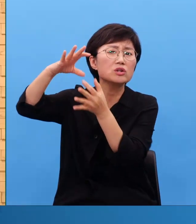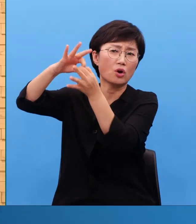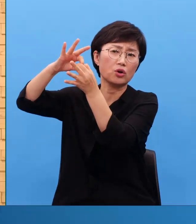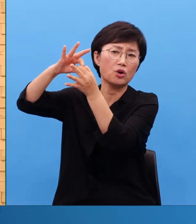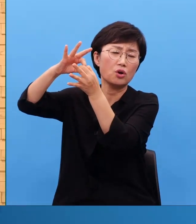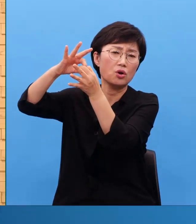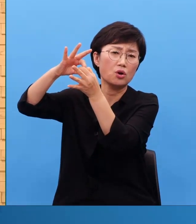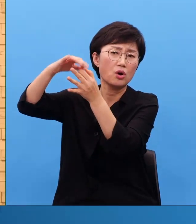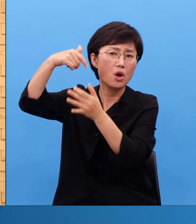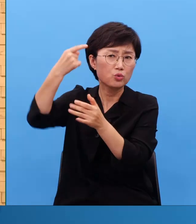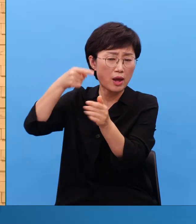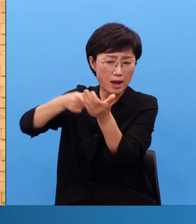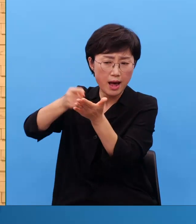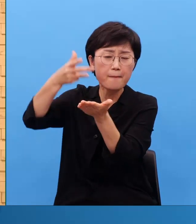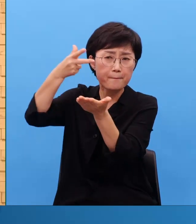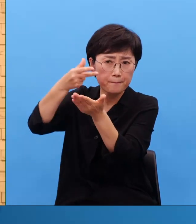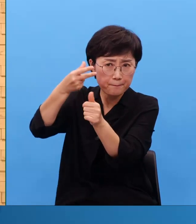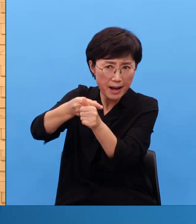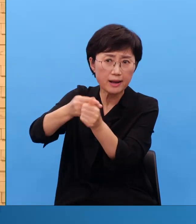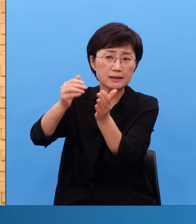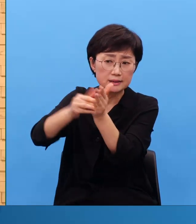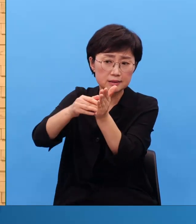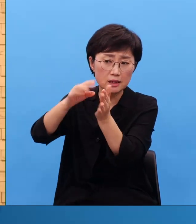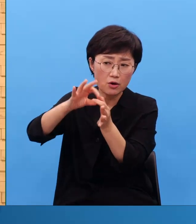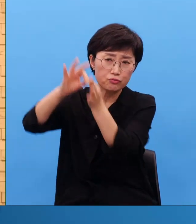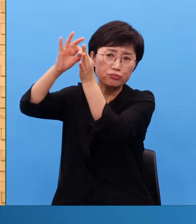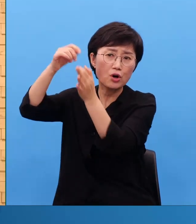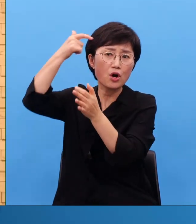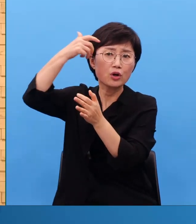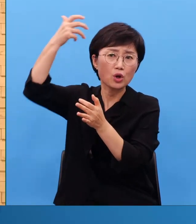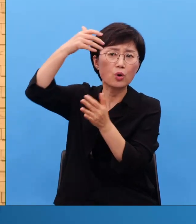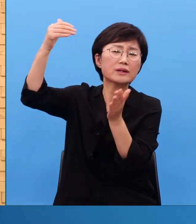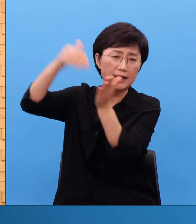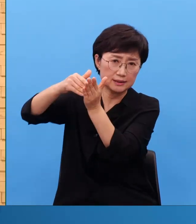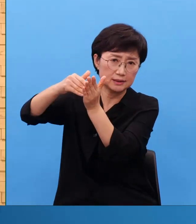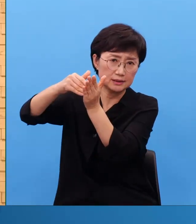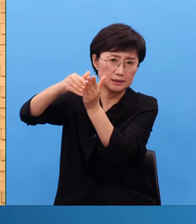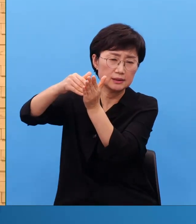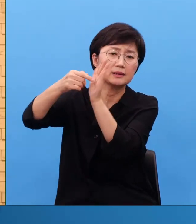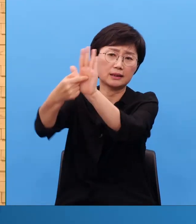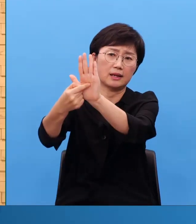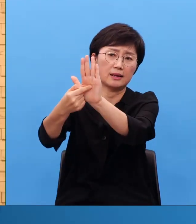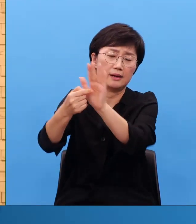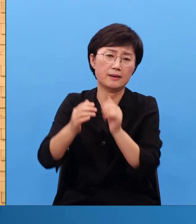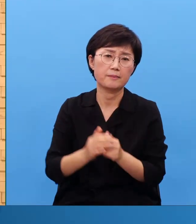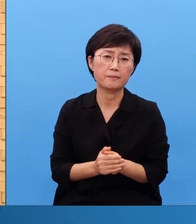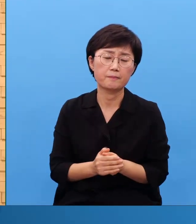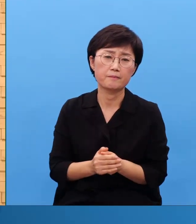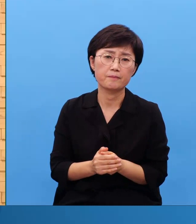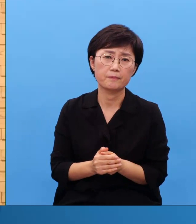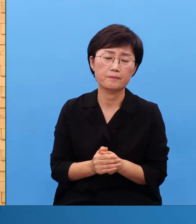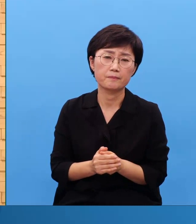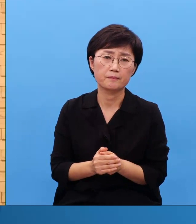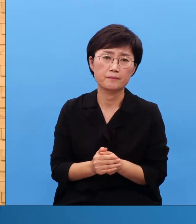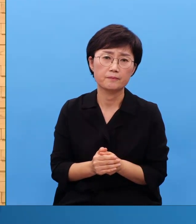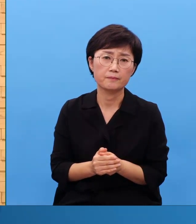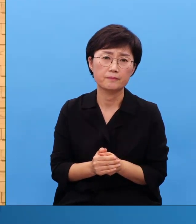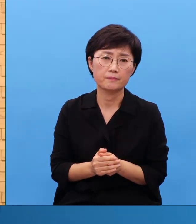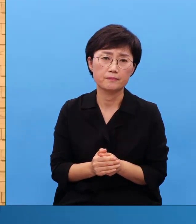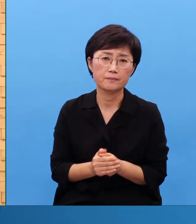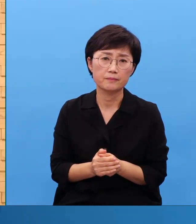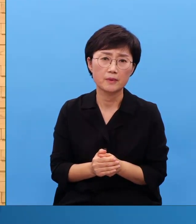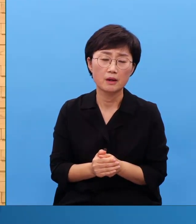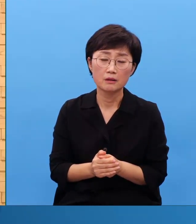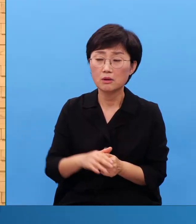absolutely happen. 나중에 몸에 나타난 거는 이제 결과로 나타난 것이고 그거는 다른 얘기죠. 이때 이제 병원